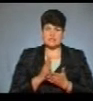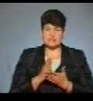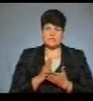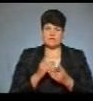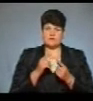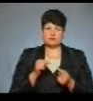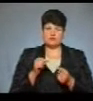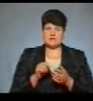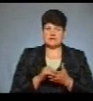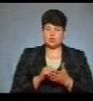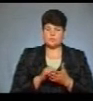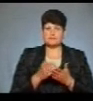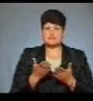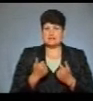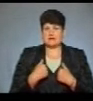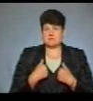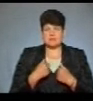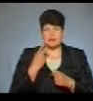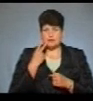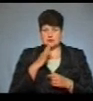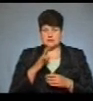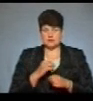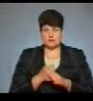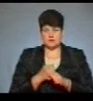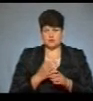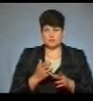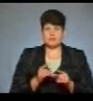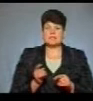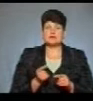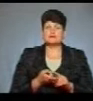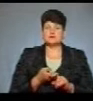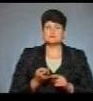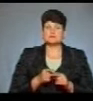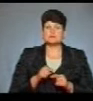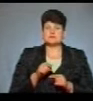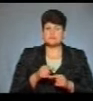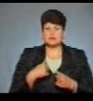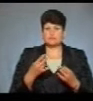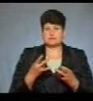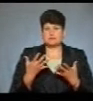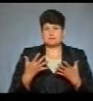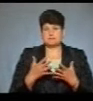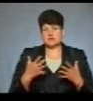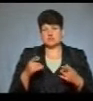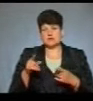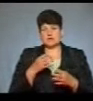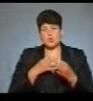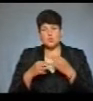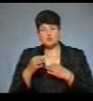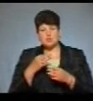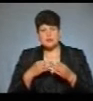відповідні документи, з якими ми не постійно працюємо. І через те нам потрібна їхня більша консультація, через те,